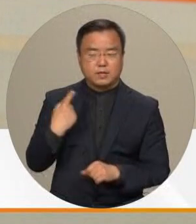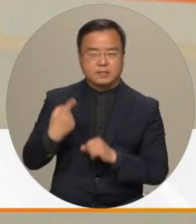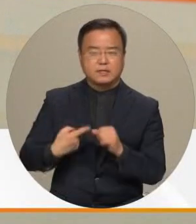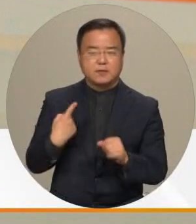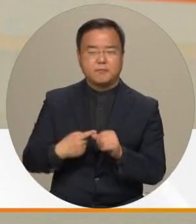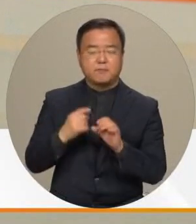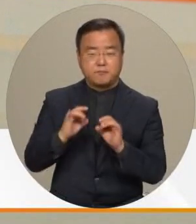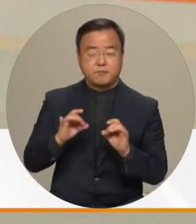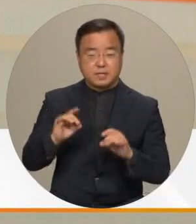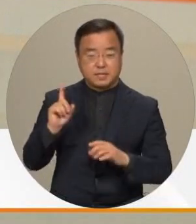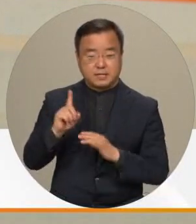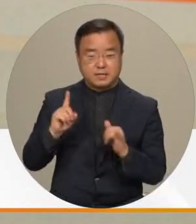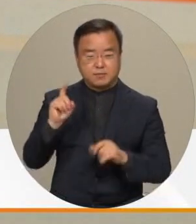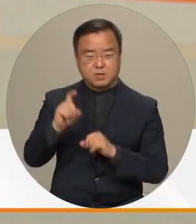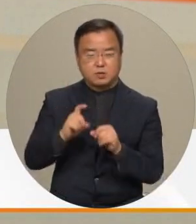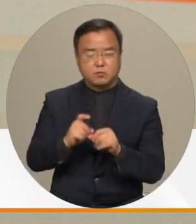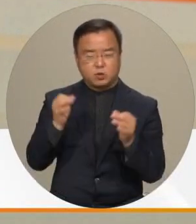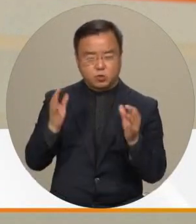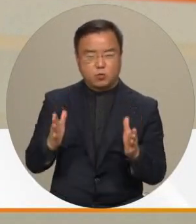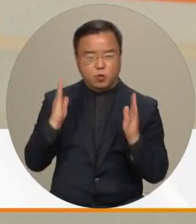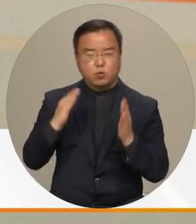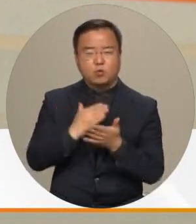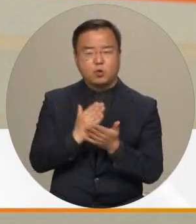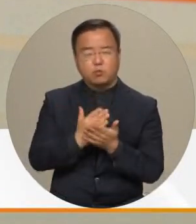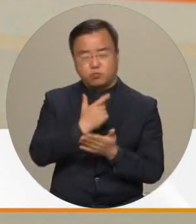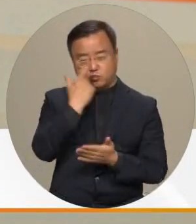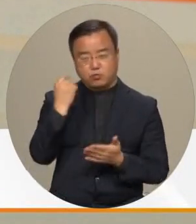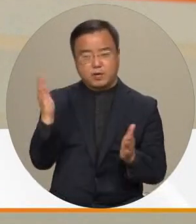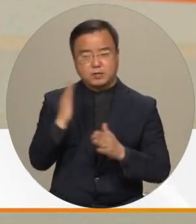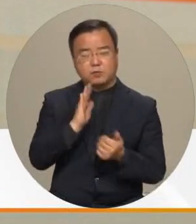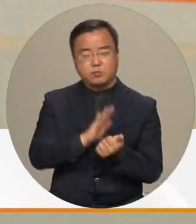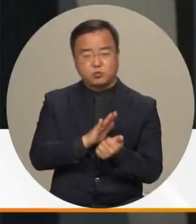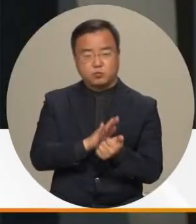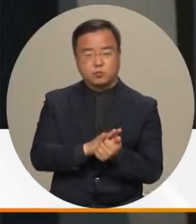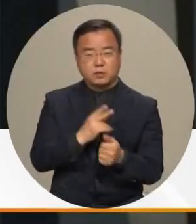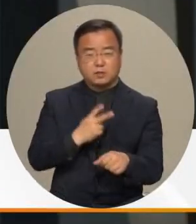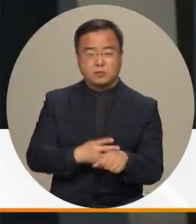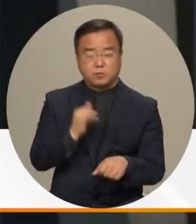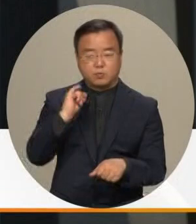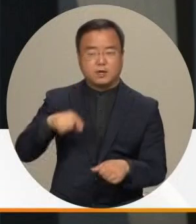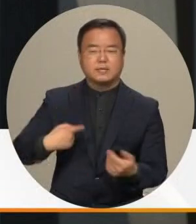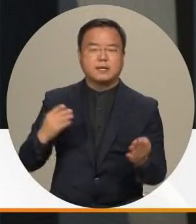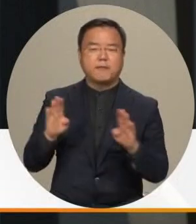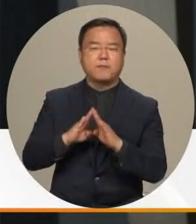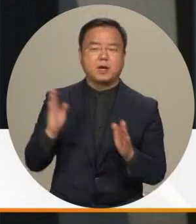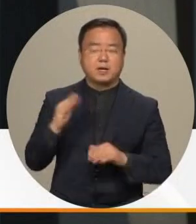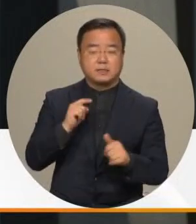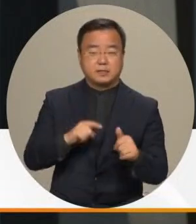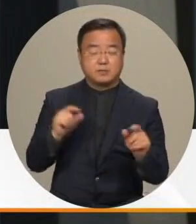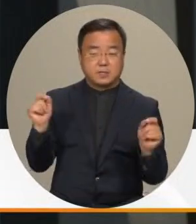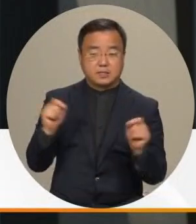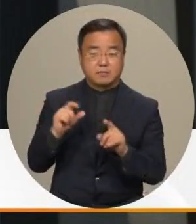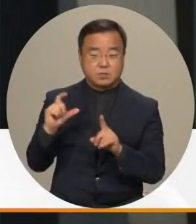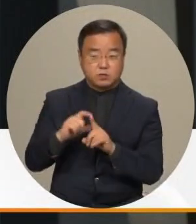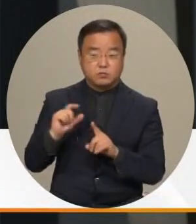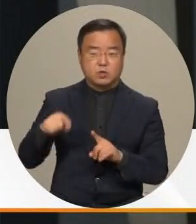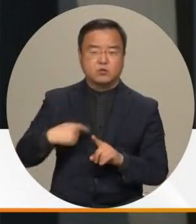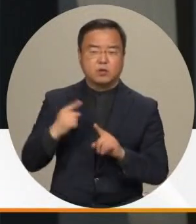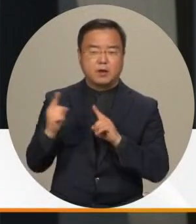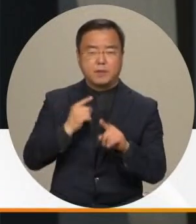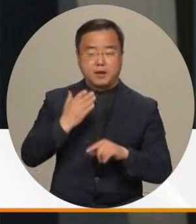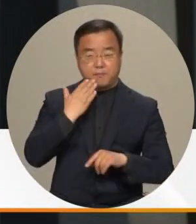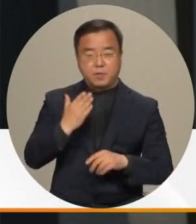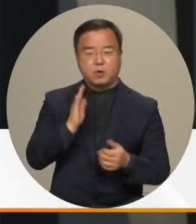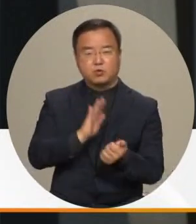명씩이라도 10년간 교과 공부 부족한 아이들 도와주시는 선생님들도 계시고 자폐가 있는 학생들에게 짧은 단어를 스스로 말할 수 있도록